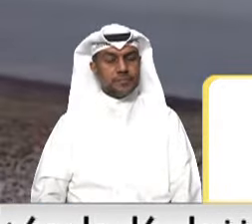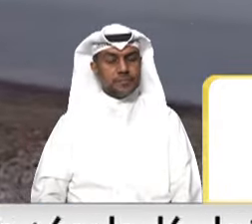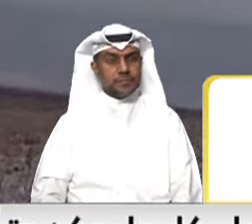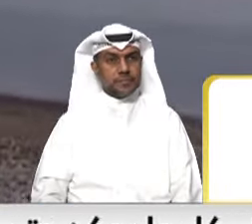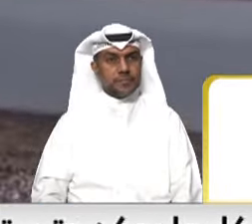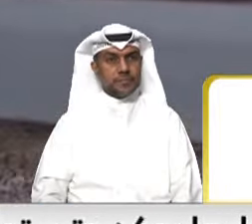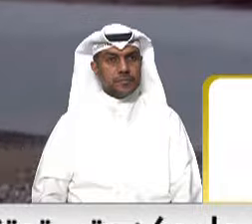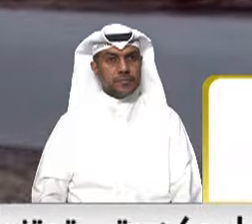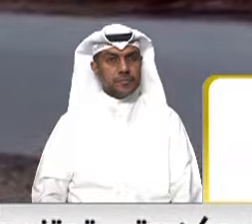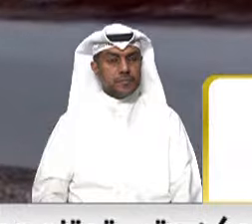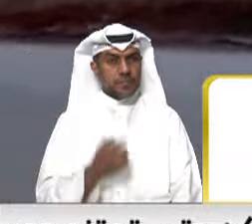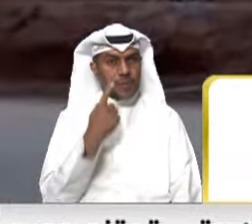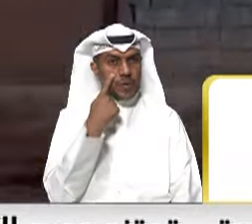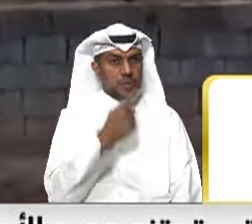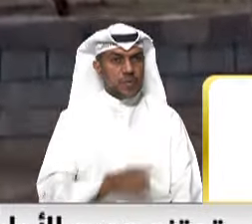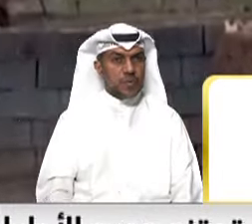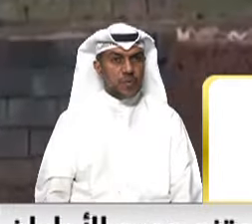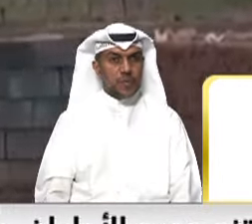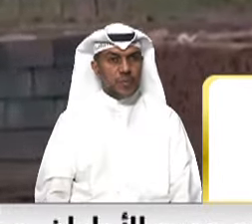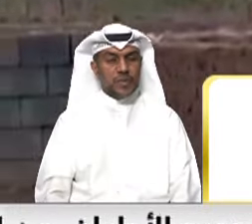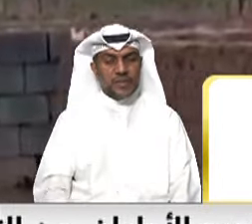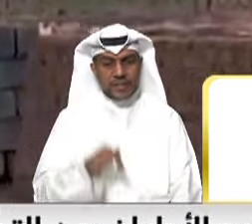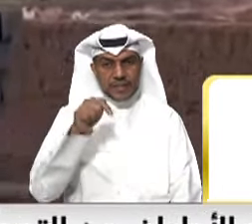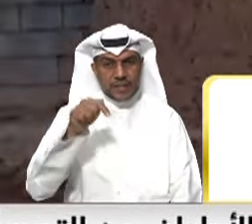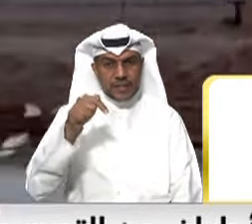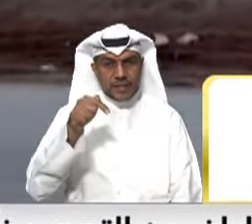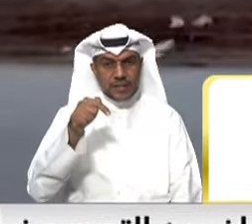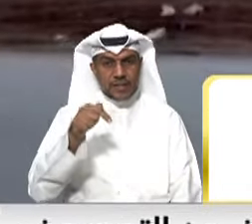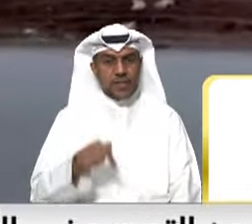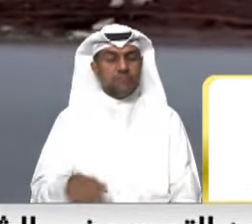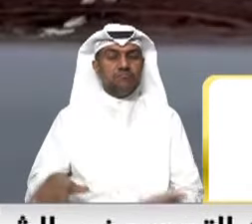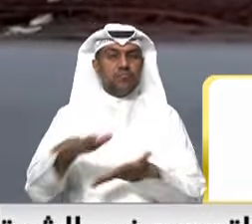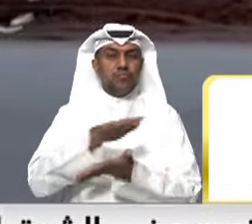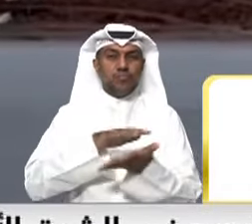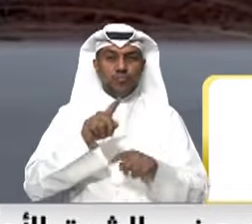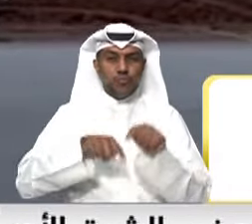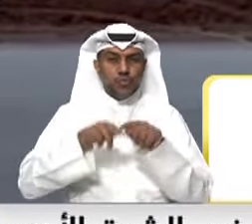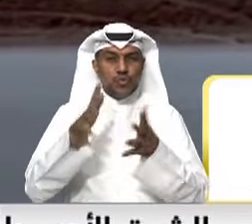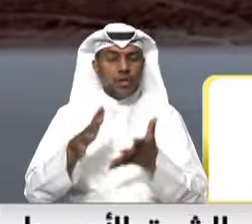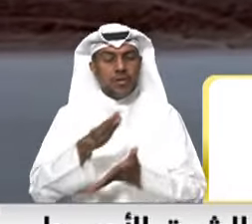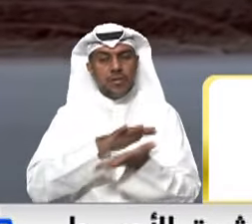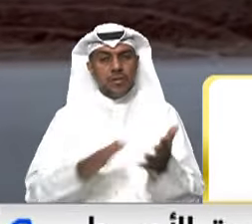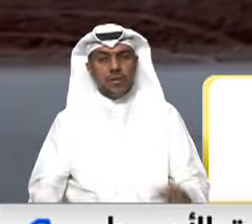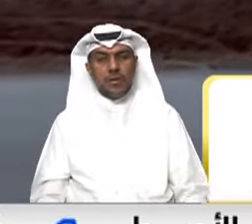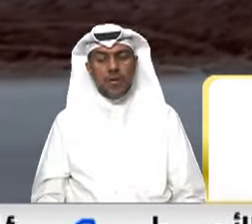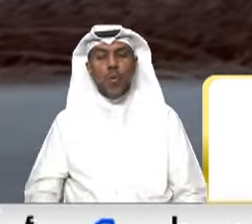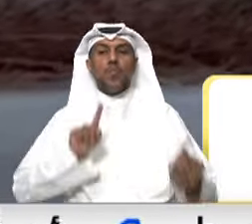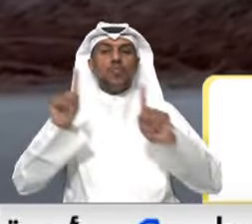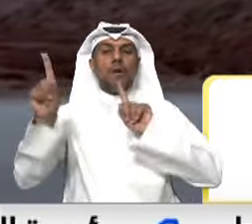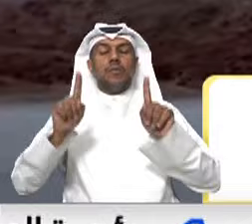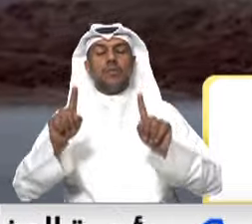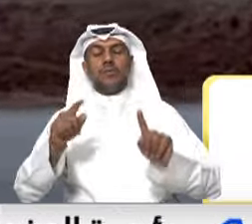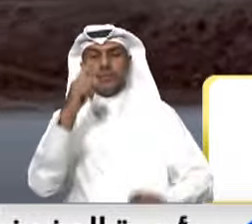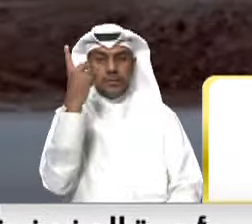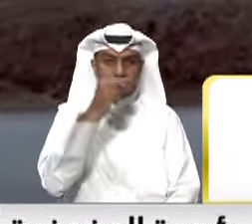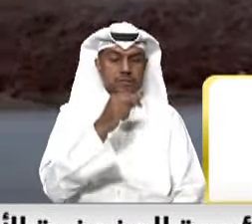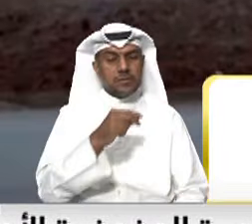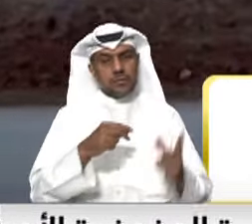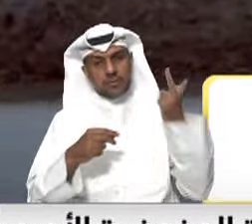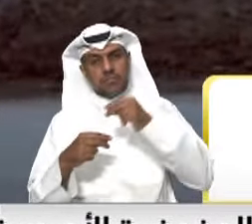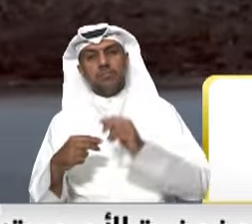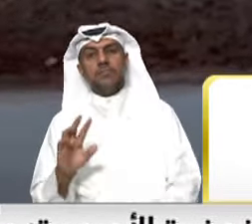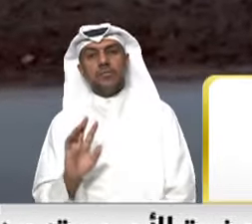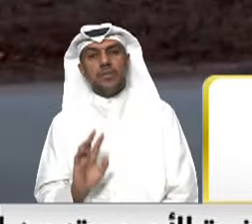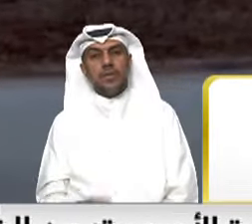الموضوع في احدث حلقه من سلسله ما اطلق عليه بالرد بالرد بين ايران والاحتلال